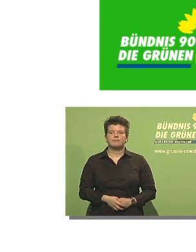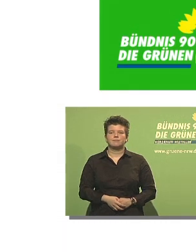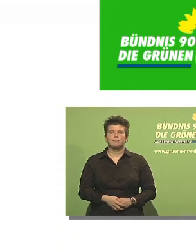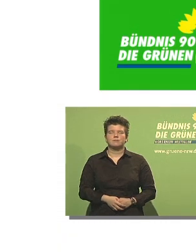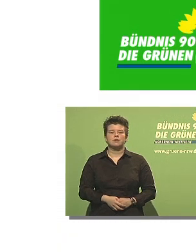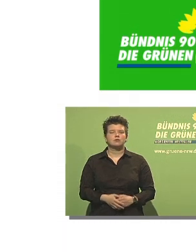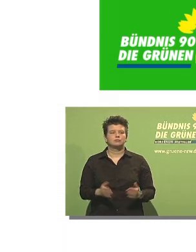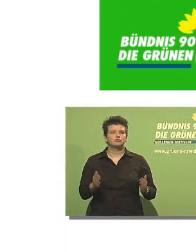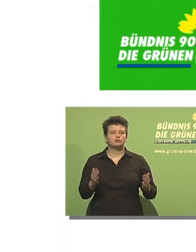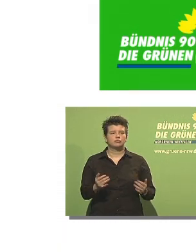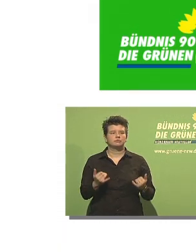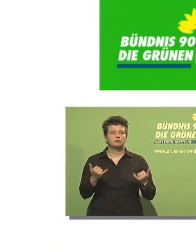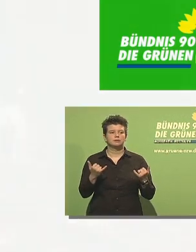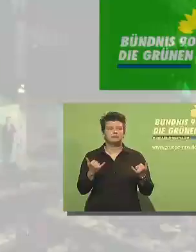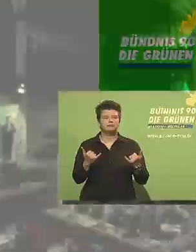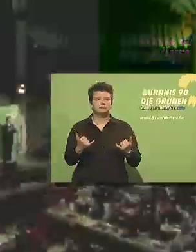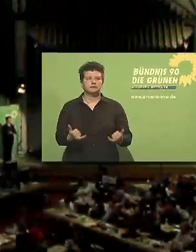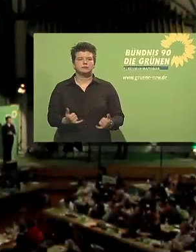So, dann kommen wir nun